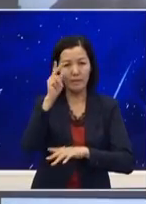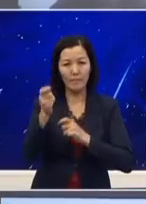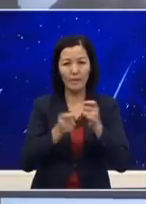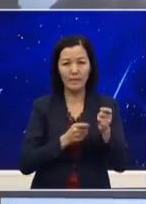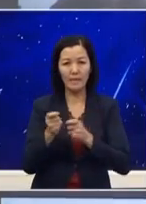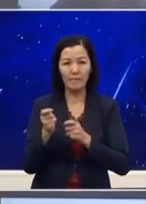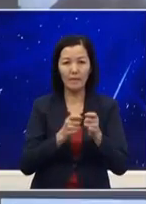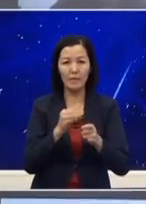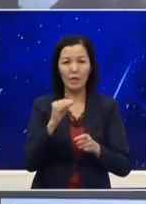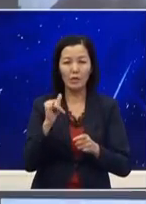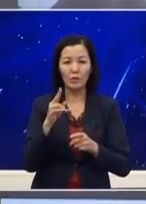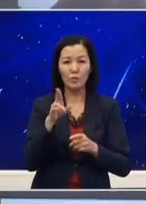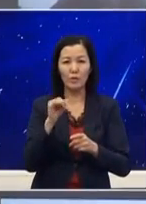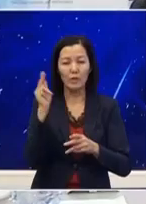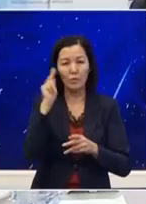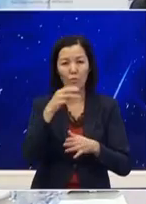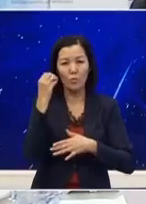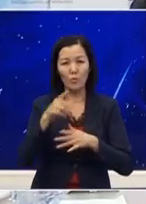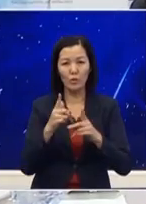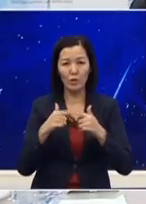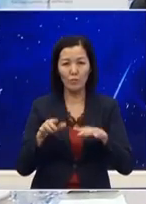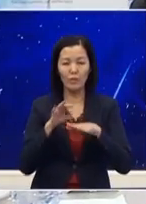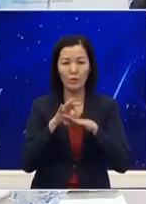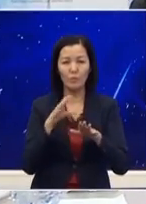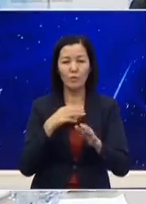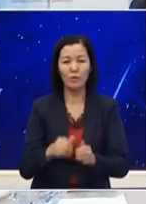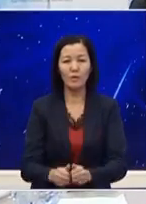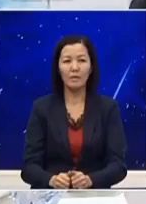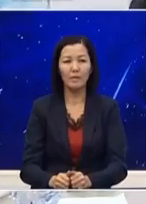Жетісу дарыны оқу орталығы ұйымдастырып отыр.